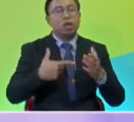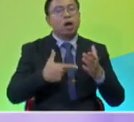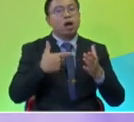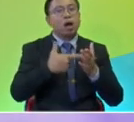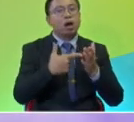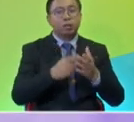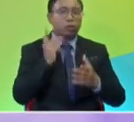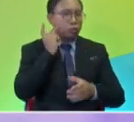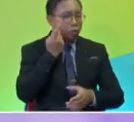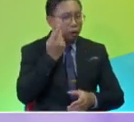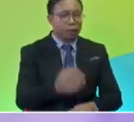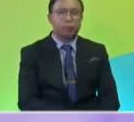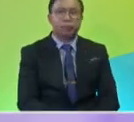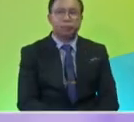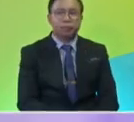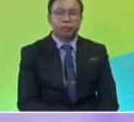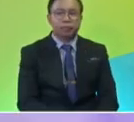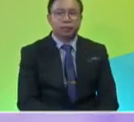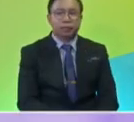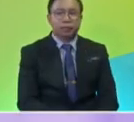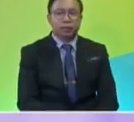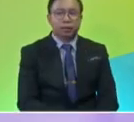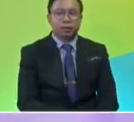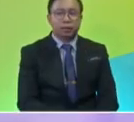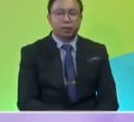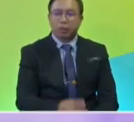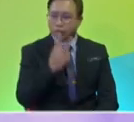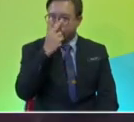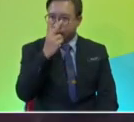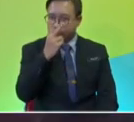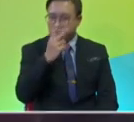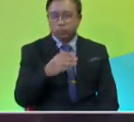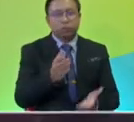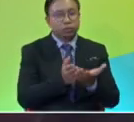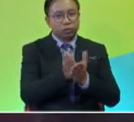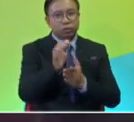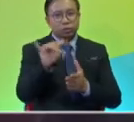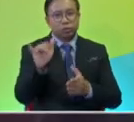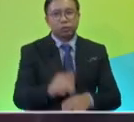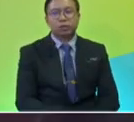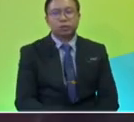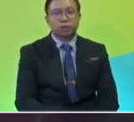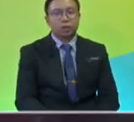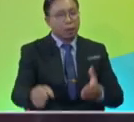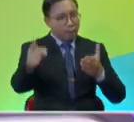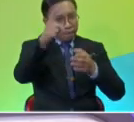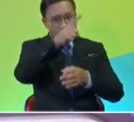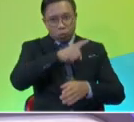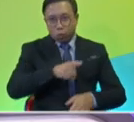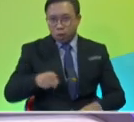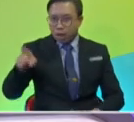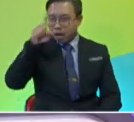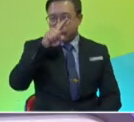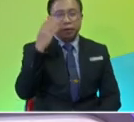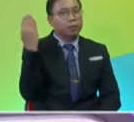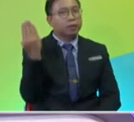empat dia lebih kuat Bu Dia okey kita nak tengok peri seterusnya iaitu yang paling bulat ini ialah ni